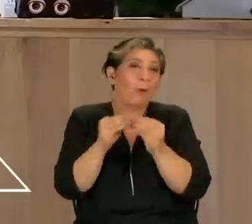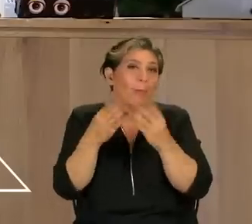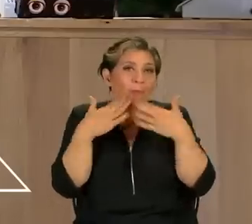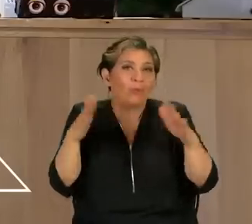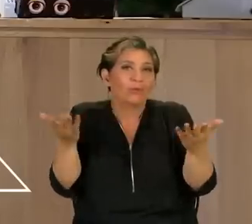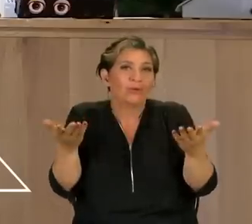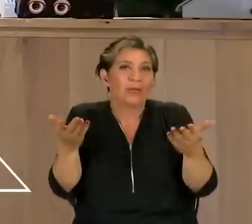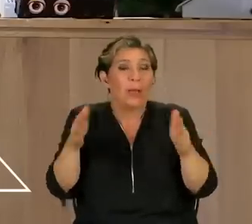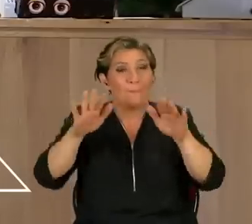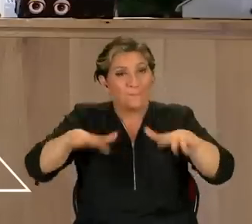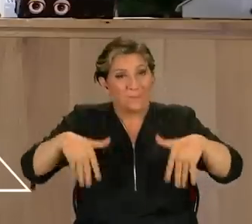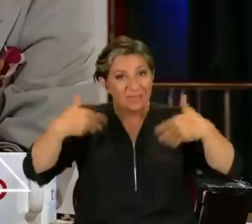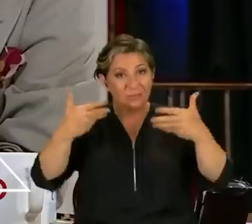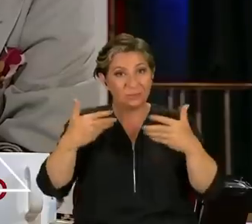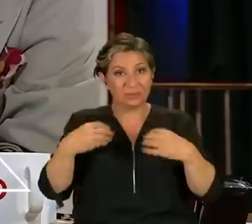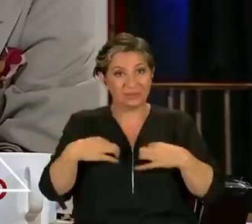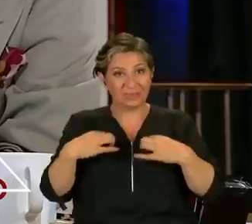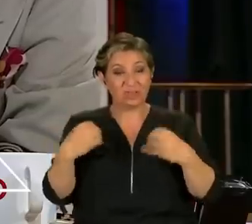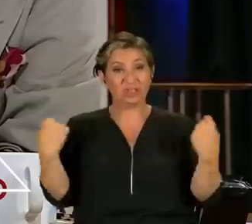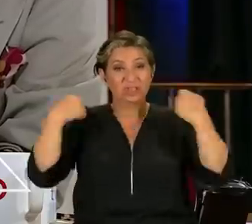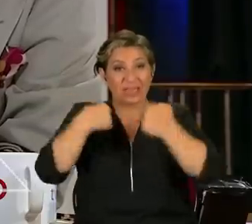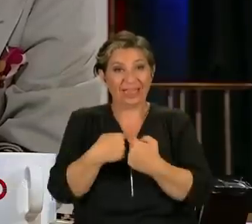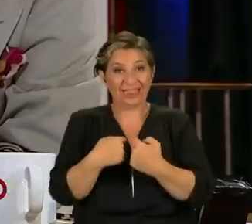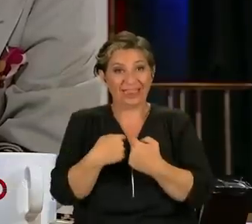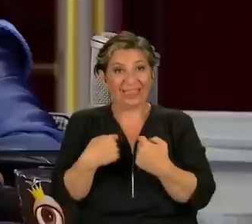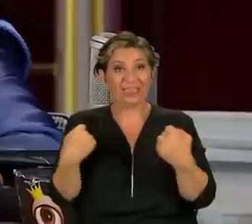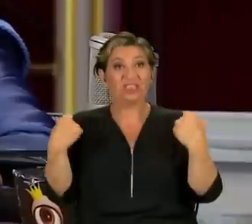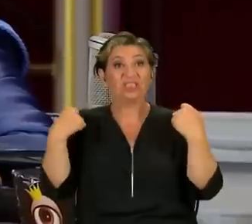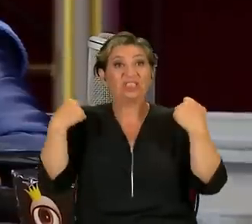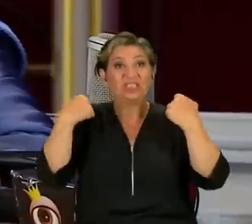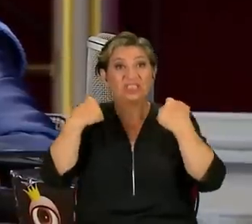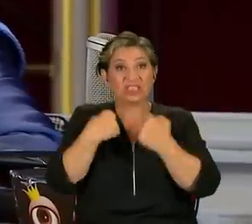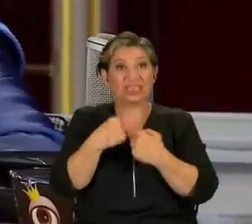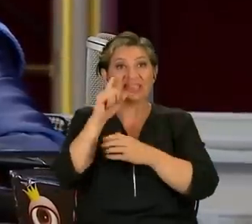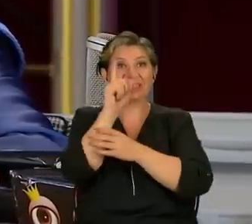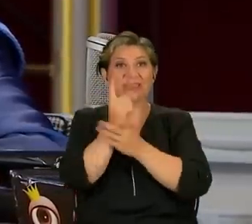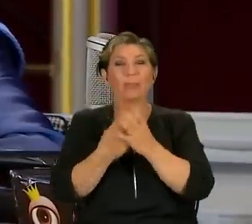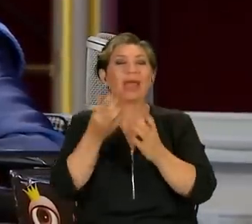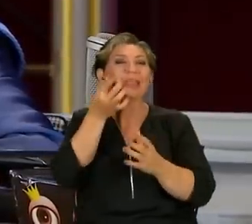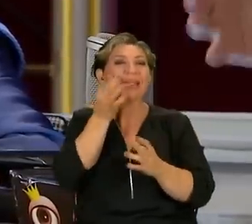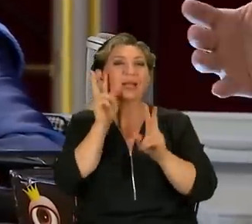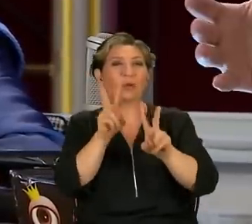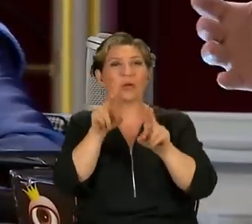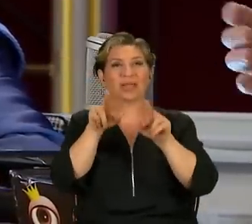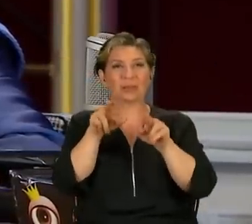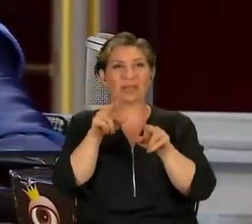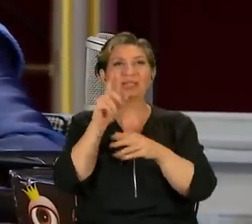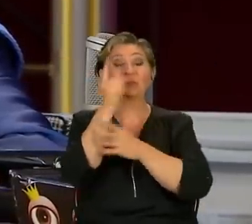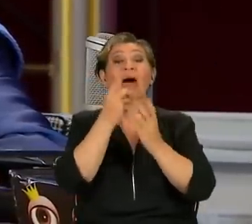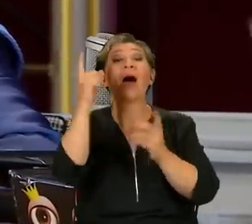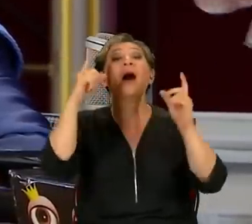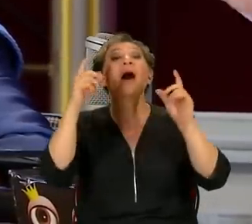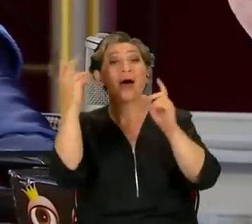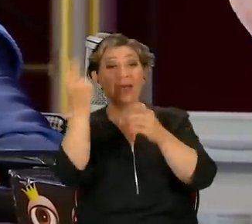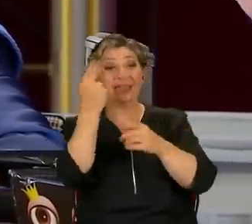yani. Pantolonun üzerinde bir hayır, bir ceket. Cekette çıplak bir resim var. Resim var.